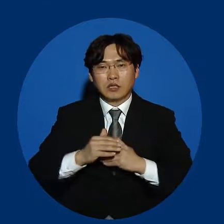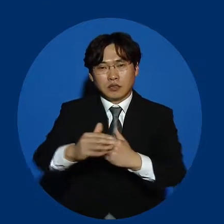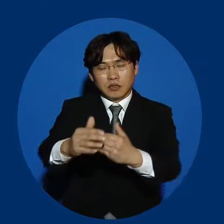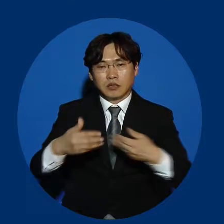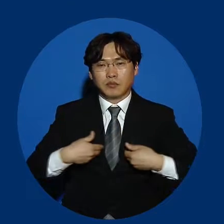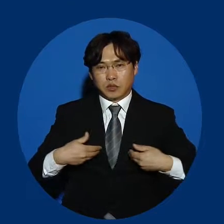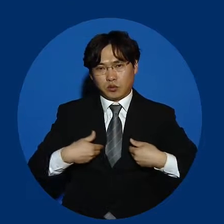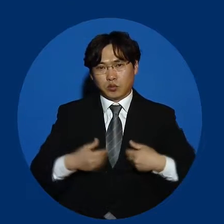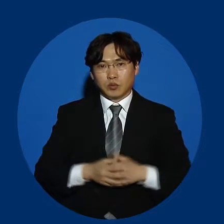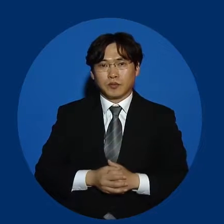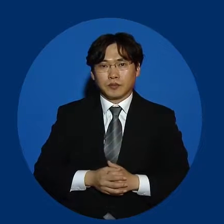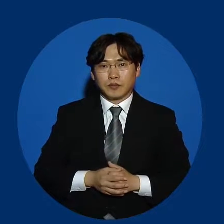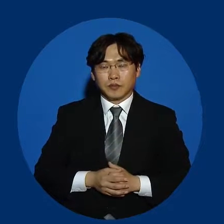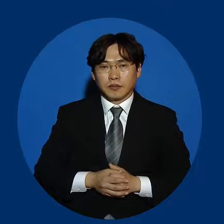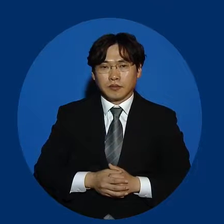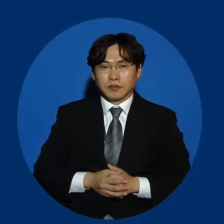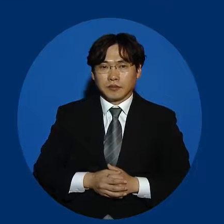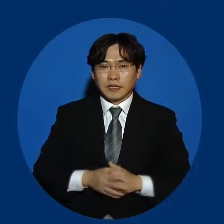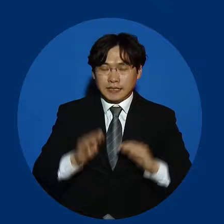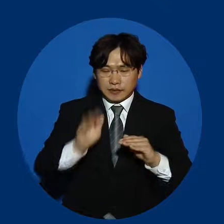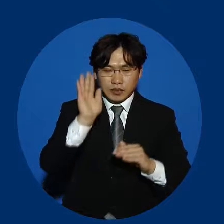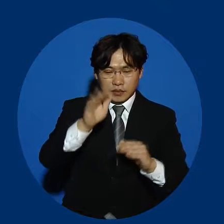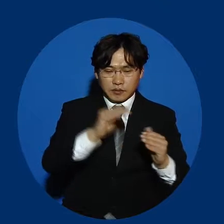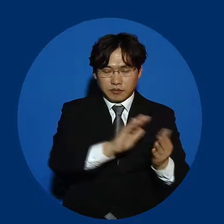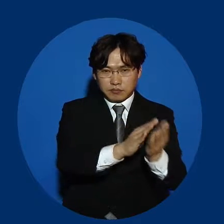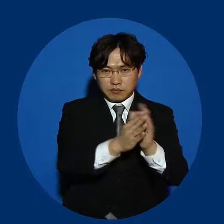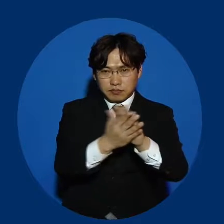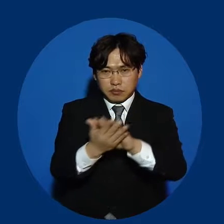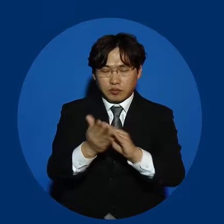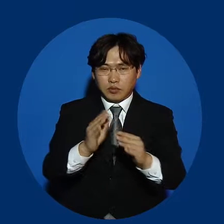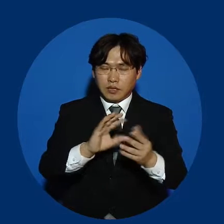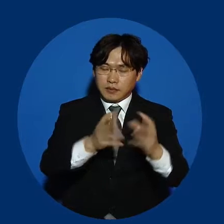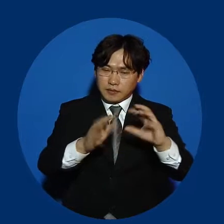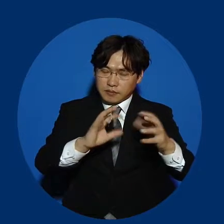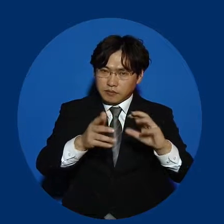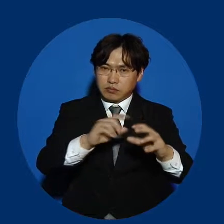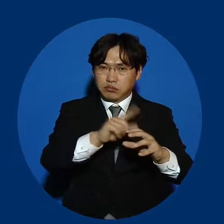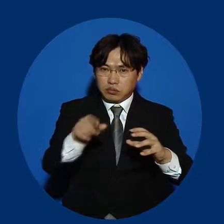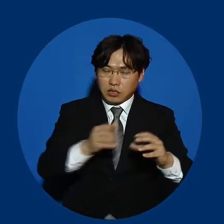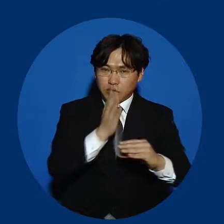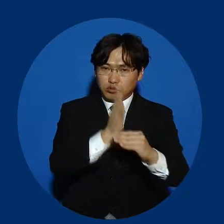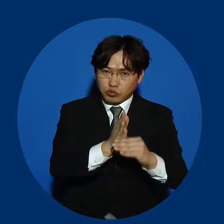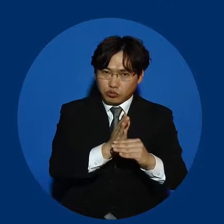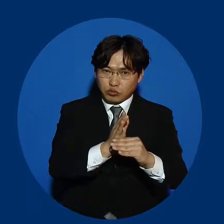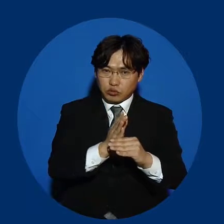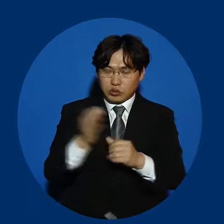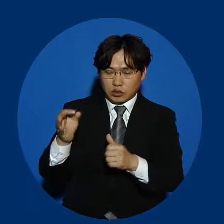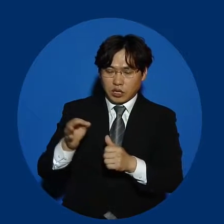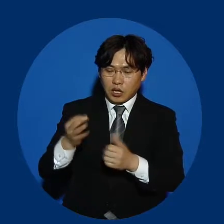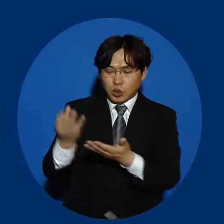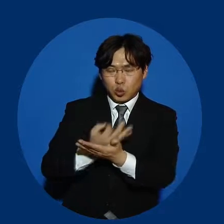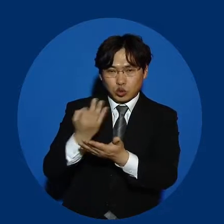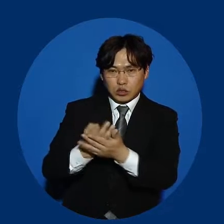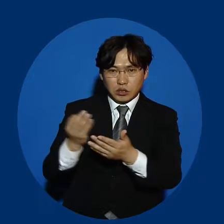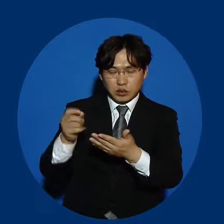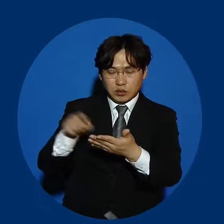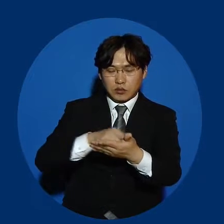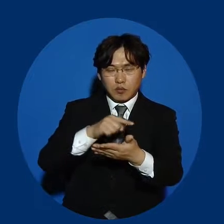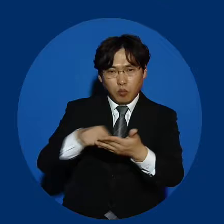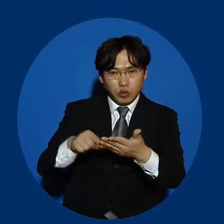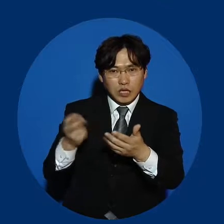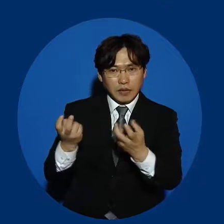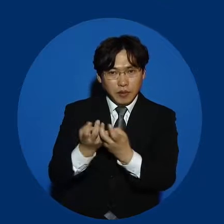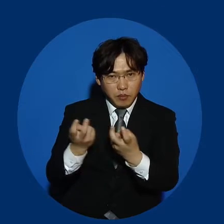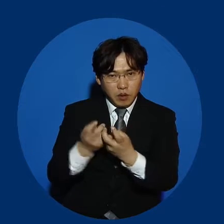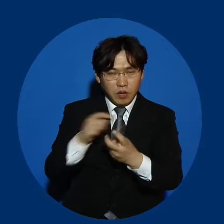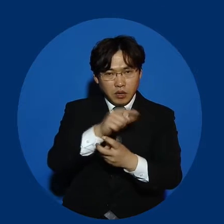지금 등급제 그 개편이 계속 되고 있고 폐지돼서, 두 번째는 이제 곧 있을 뭐 소득보장책에 대한 개편도 있을 텐데 이 속에 좀 집어넣는